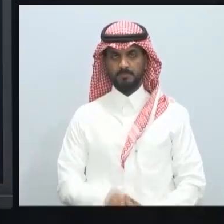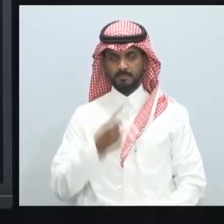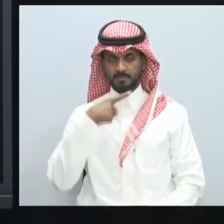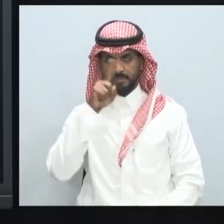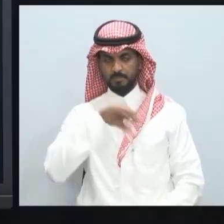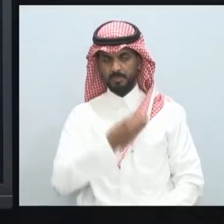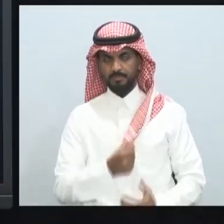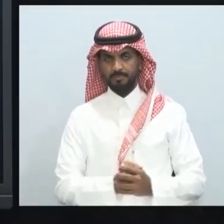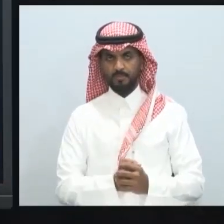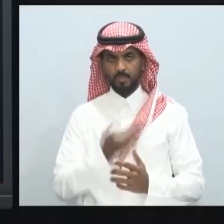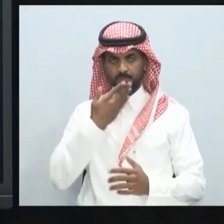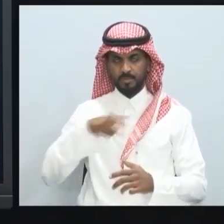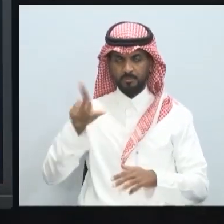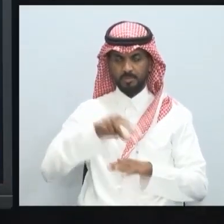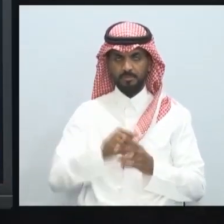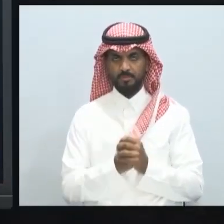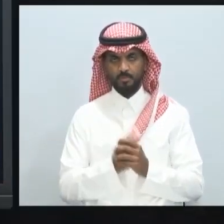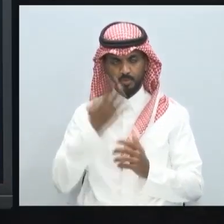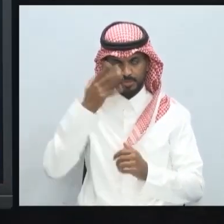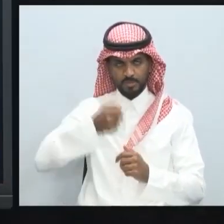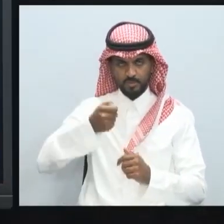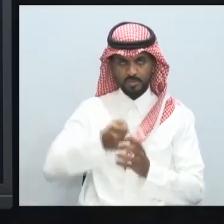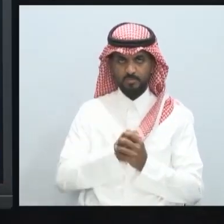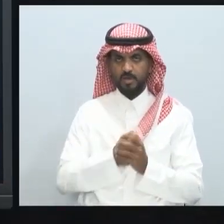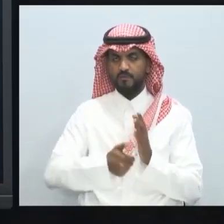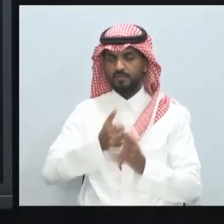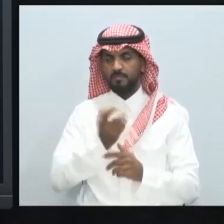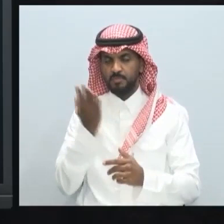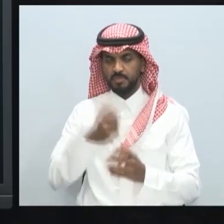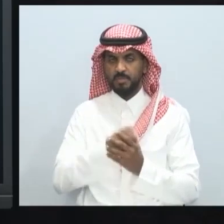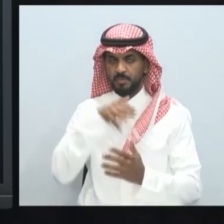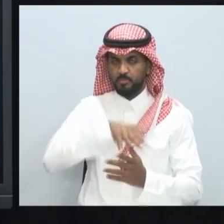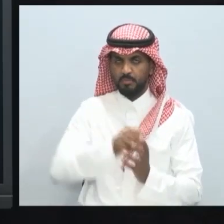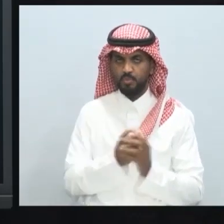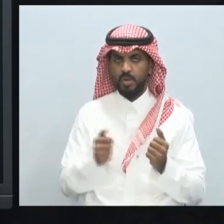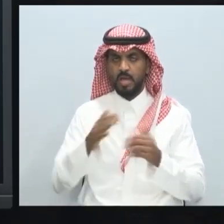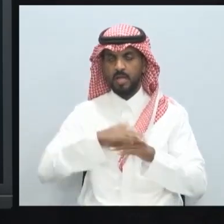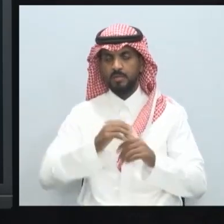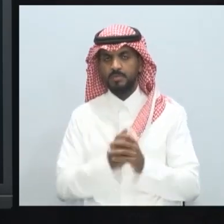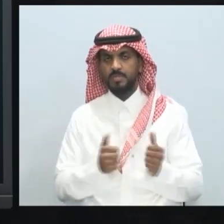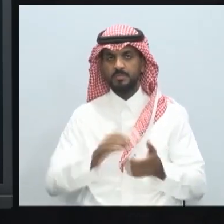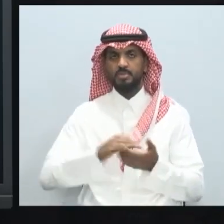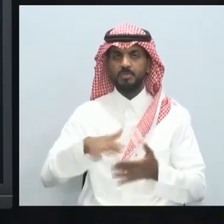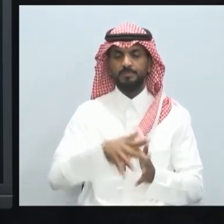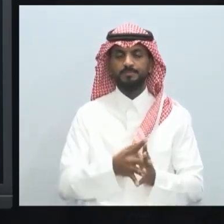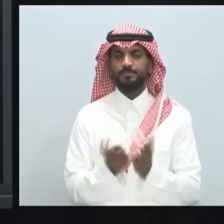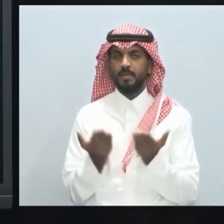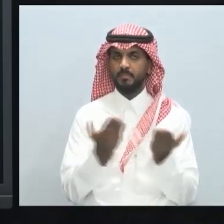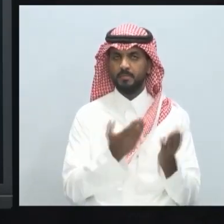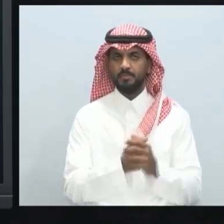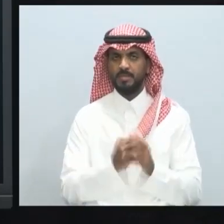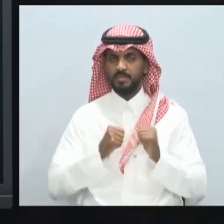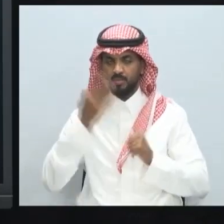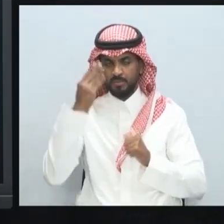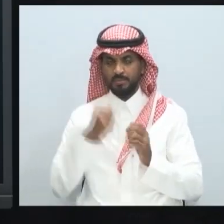بسم الله الرحمن الرحيم الحمد لله رب العالمين والصلاه والسلام على اشرف الانبياء والمرسلين نبينا محمد وعلى اله وصحبه اجمعين مرحبا بكم